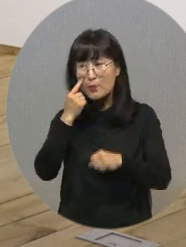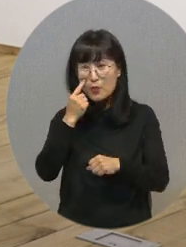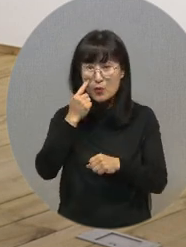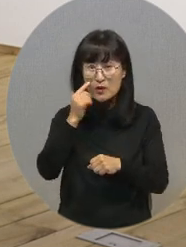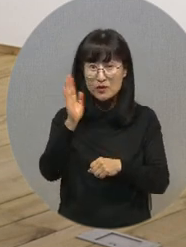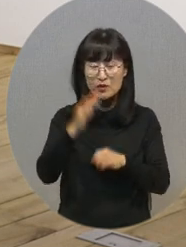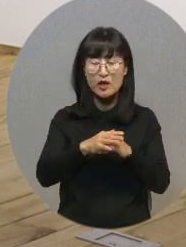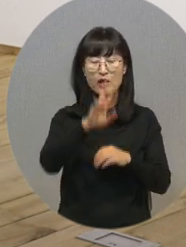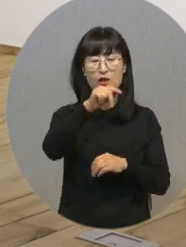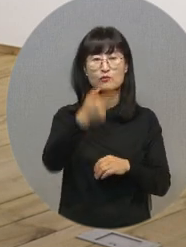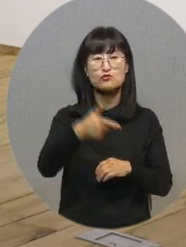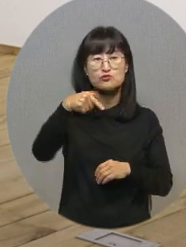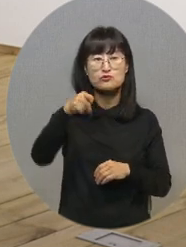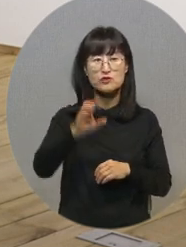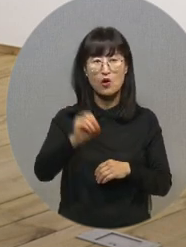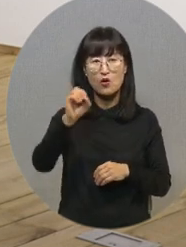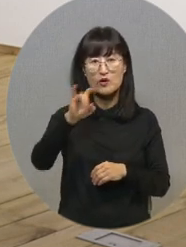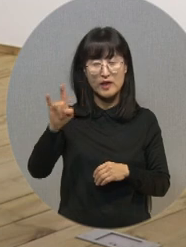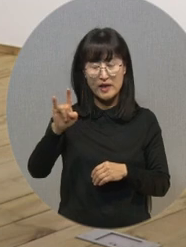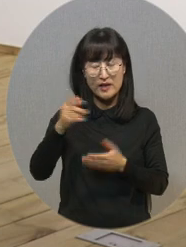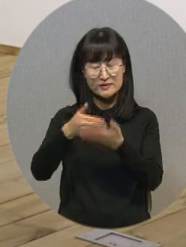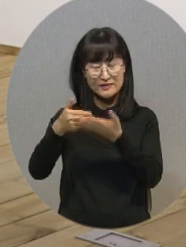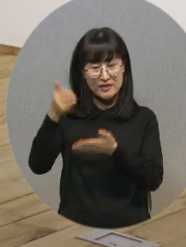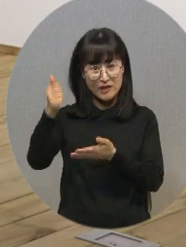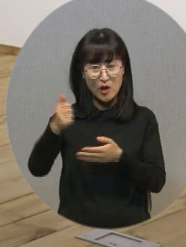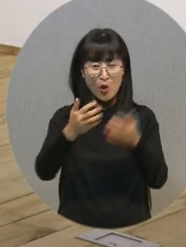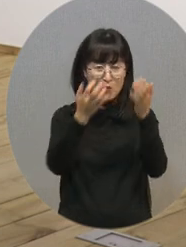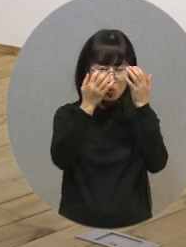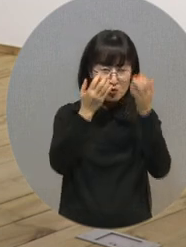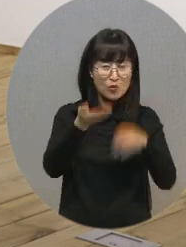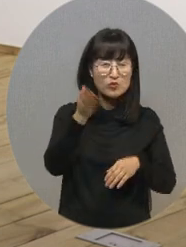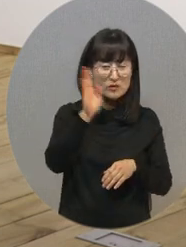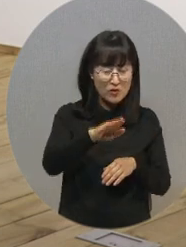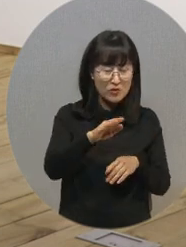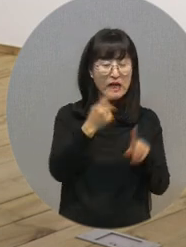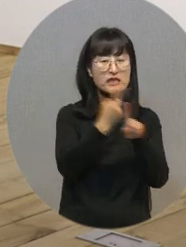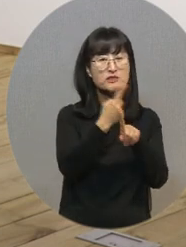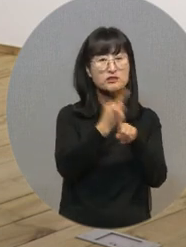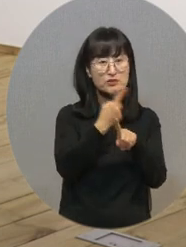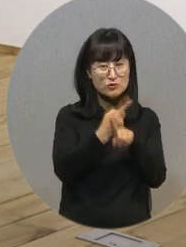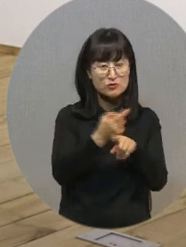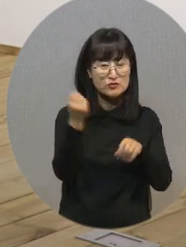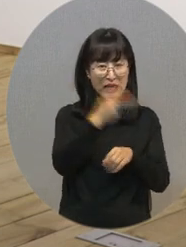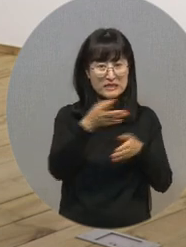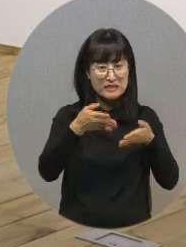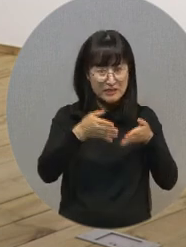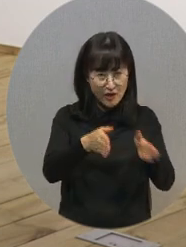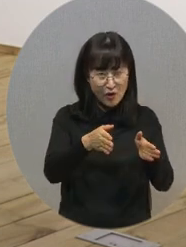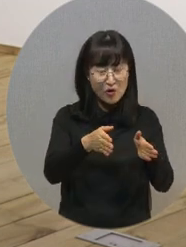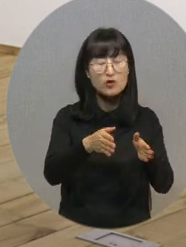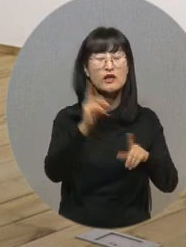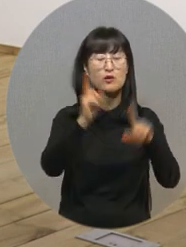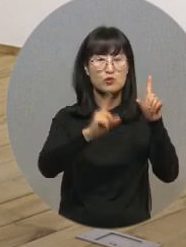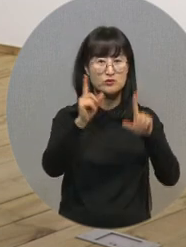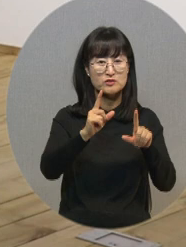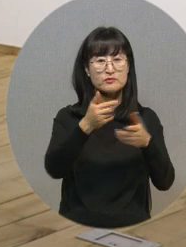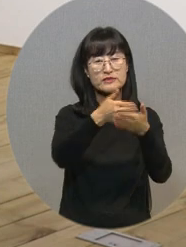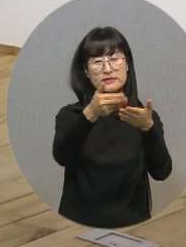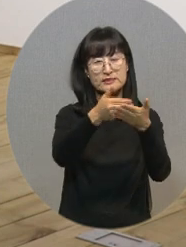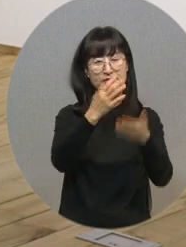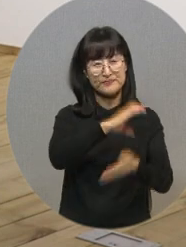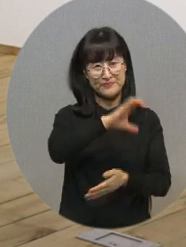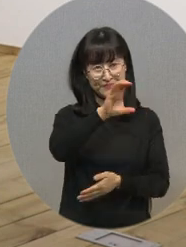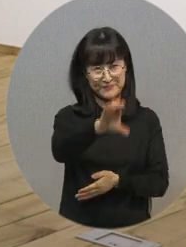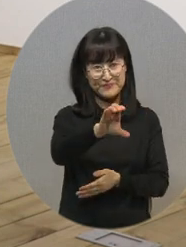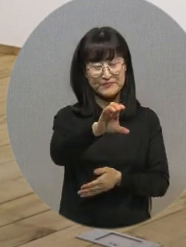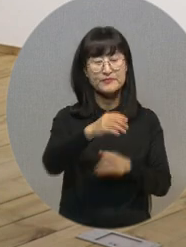문경혜 작가는 이번 전시에서 고통 속에서 치유와 재탄생의 여정을 예술로 승화시켰습니다.